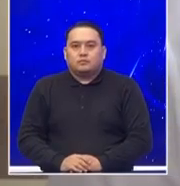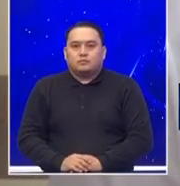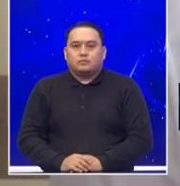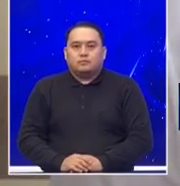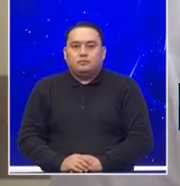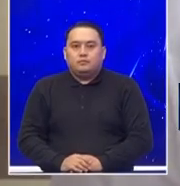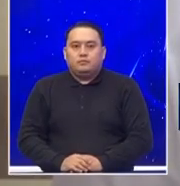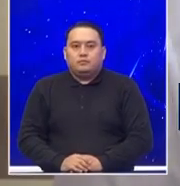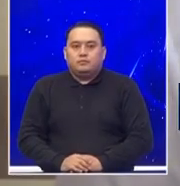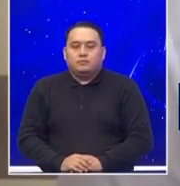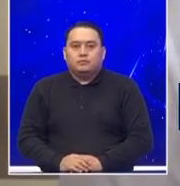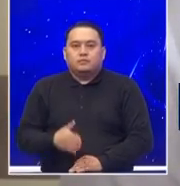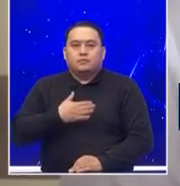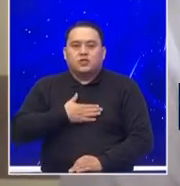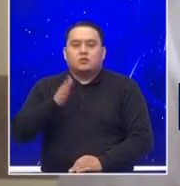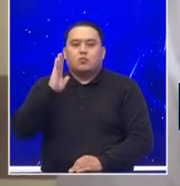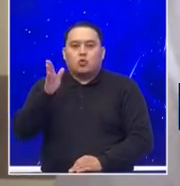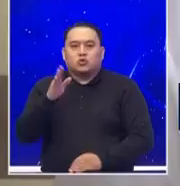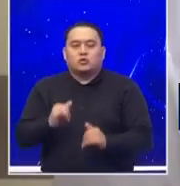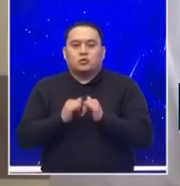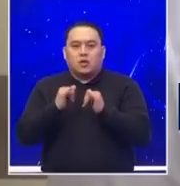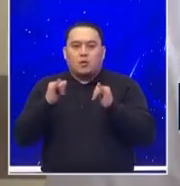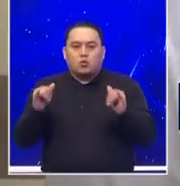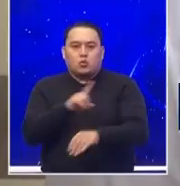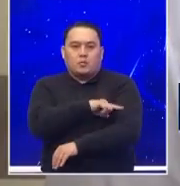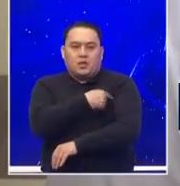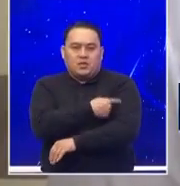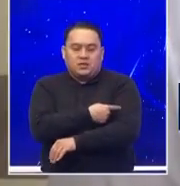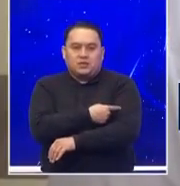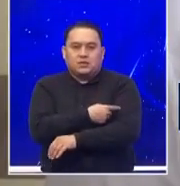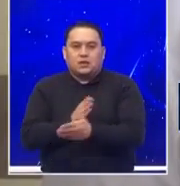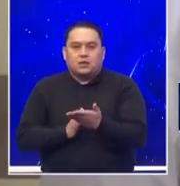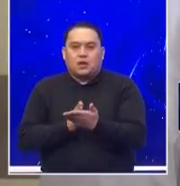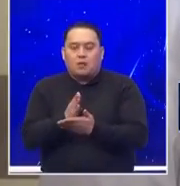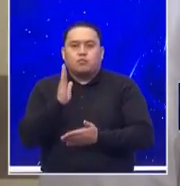Біз өз болашағымыздың көркеюіне, медицина саласының